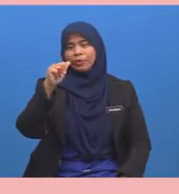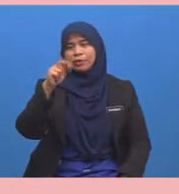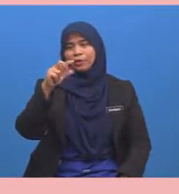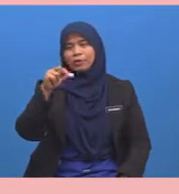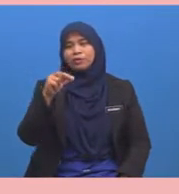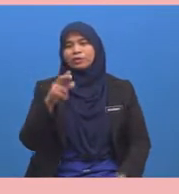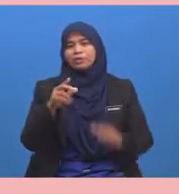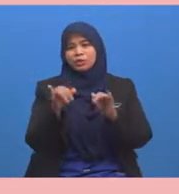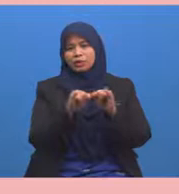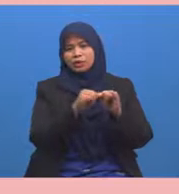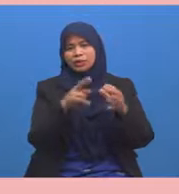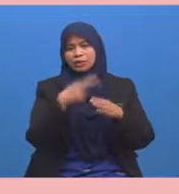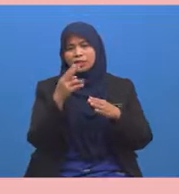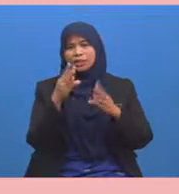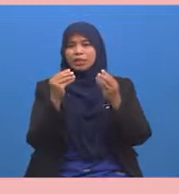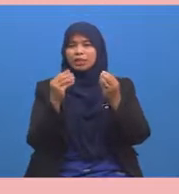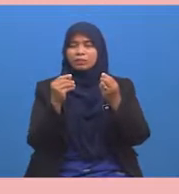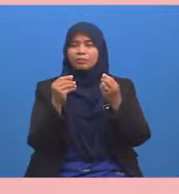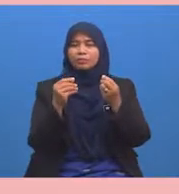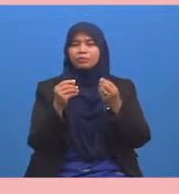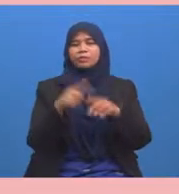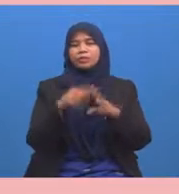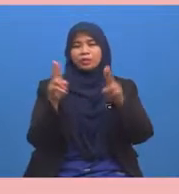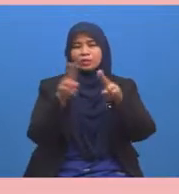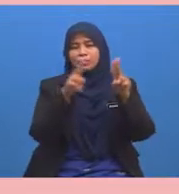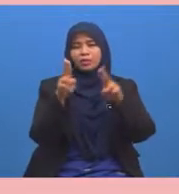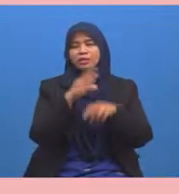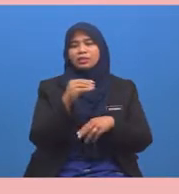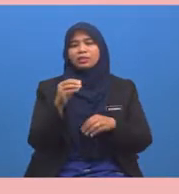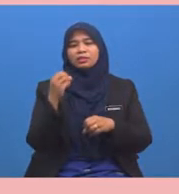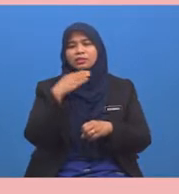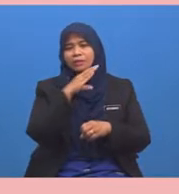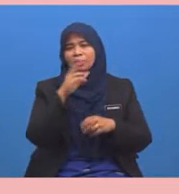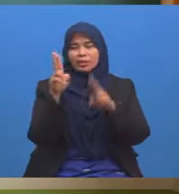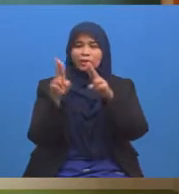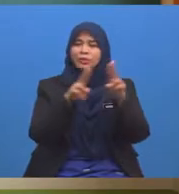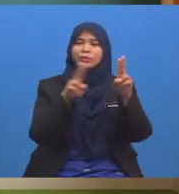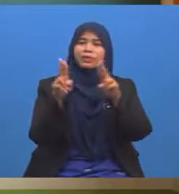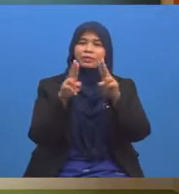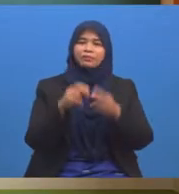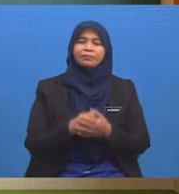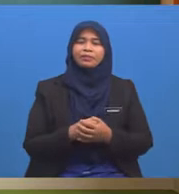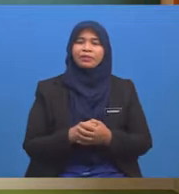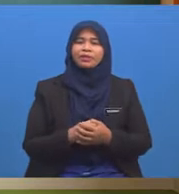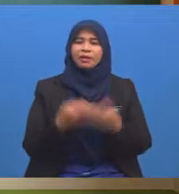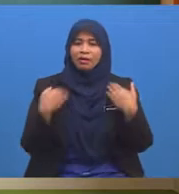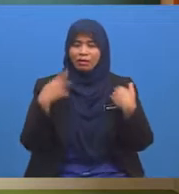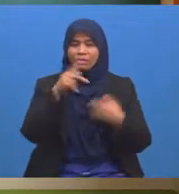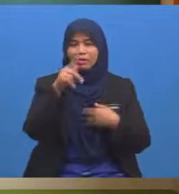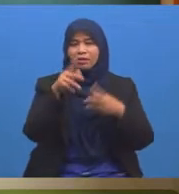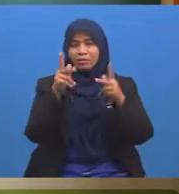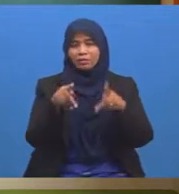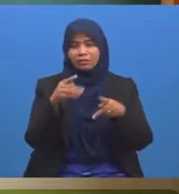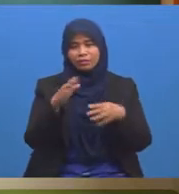menghasilkan debu yang terampai di udara lalu mencemarkan udara. Ha, adakah pelajar